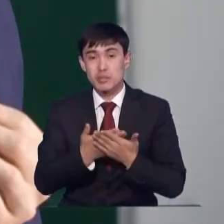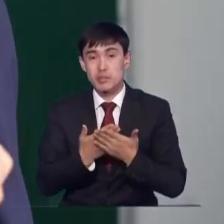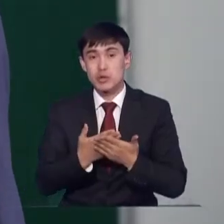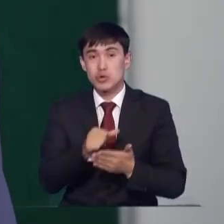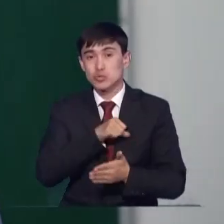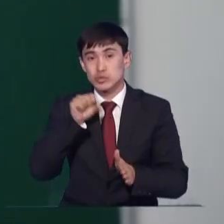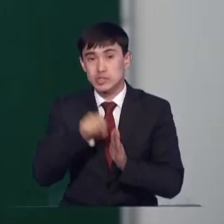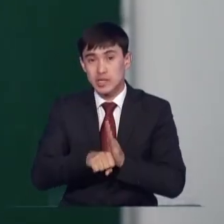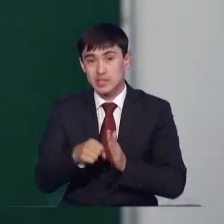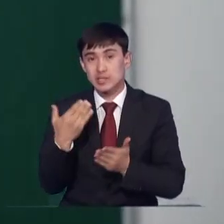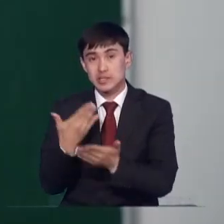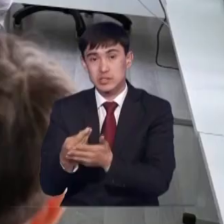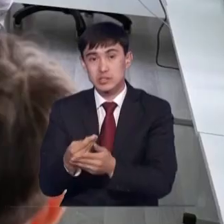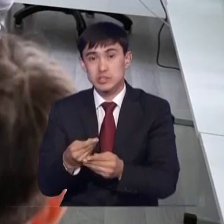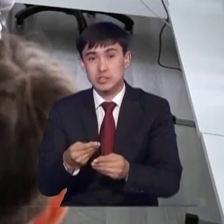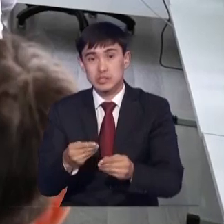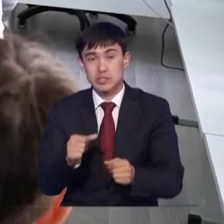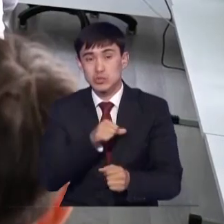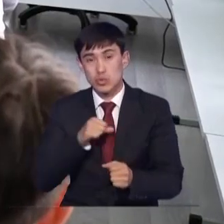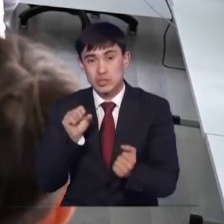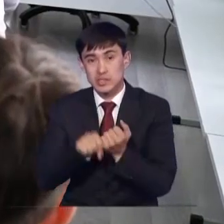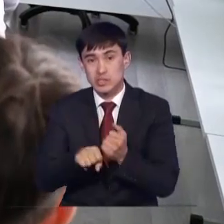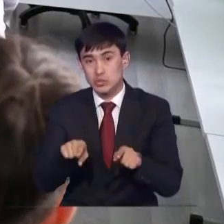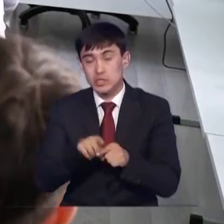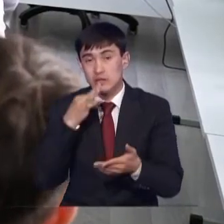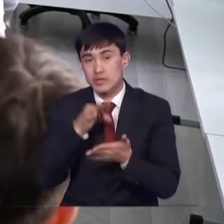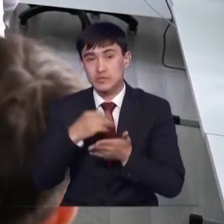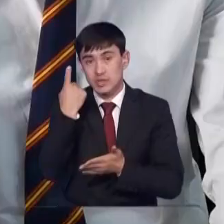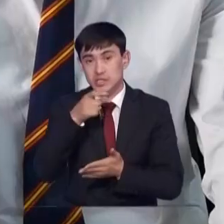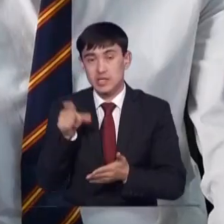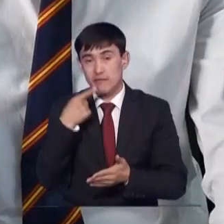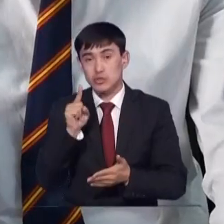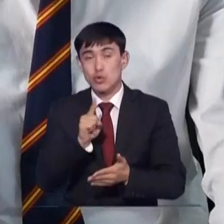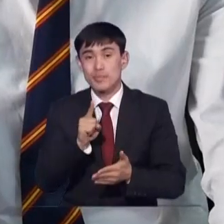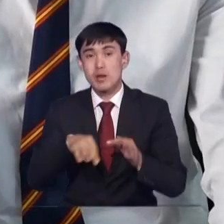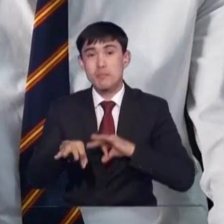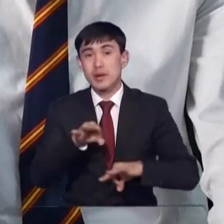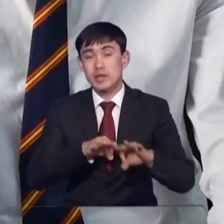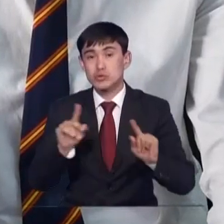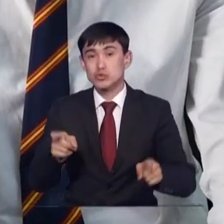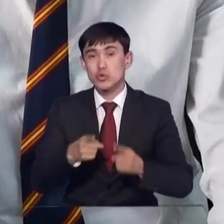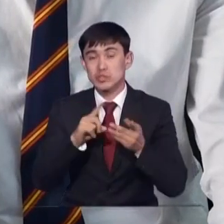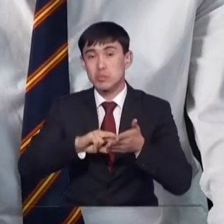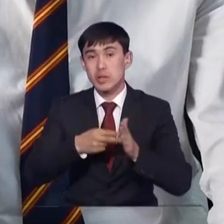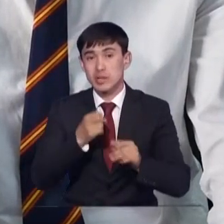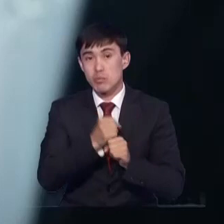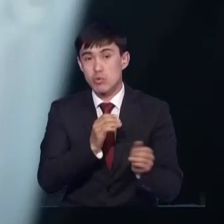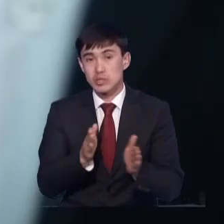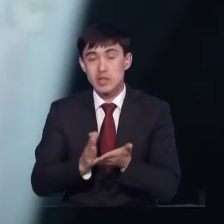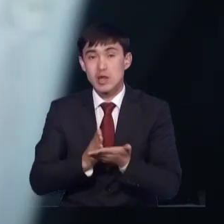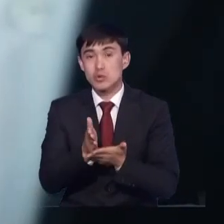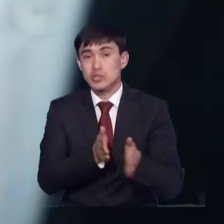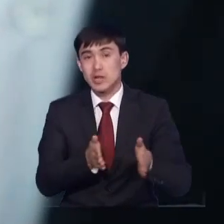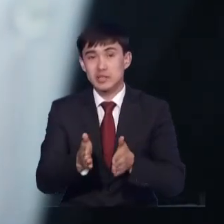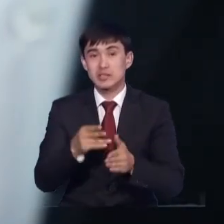суицидальные наклонности и склонность к насилию также ответственные лица отмечают что в рамках проекта созданы план работы и дорожная